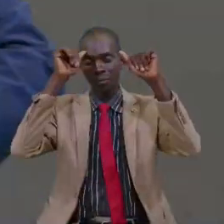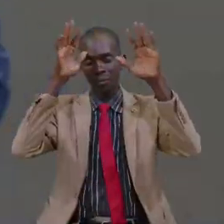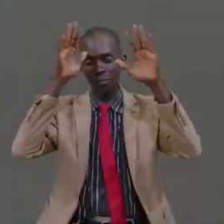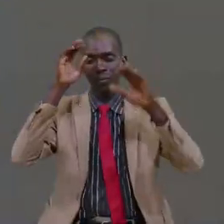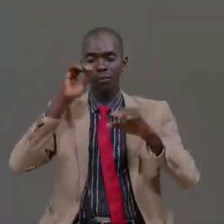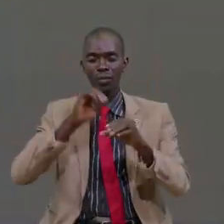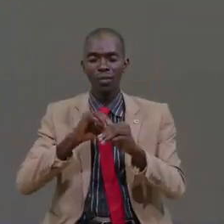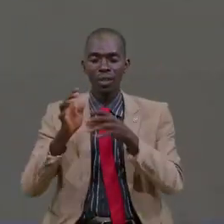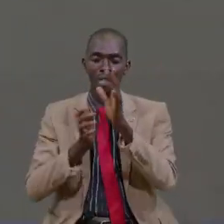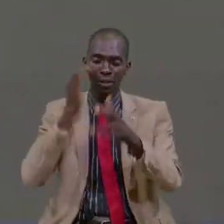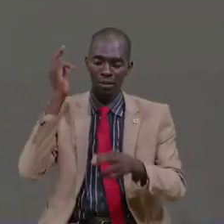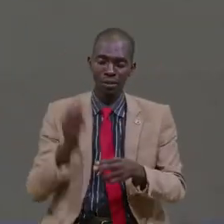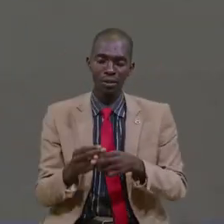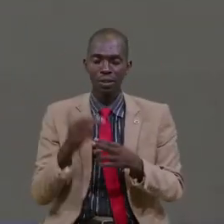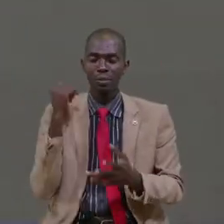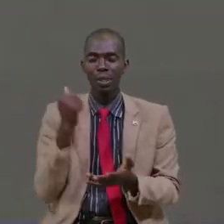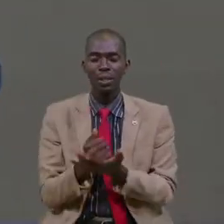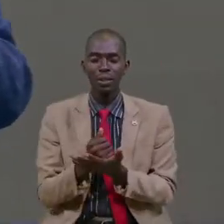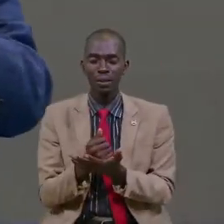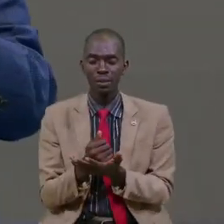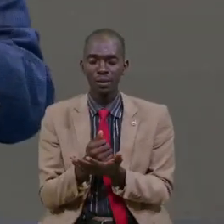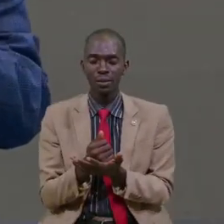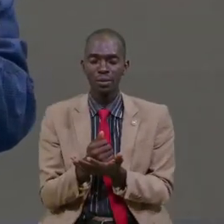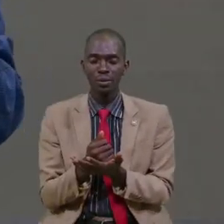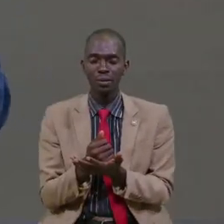Père, au nom de Jésus.